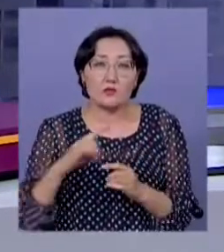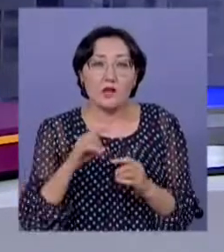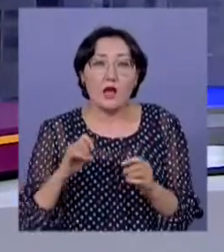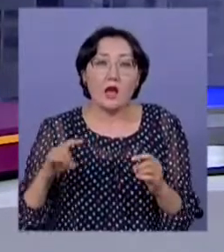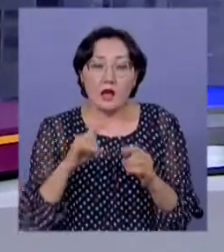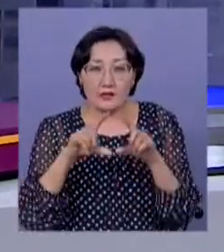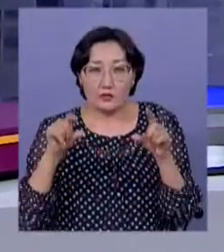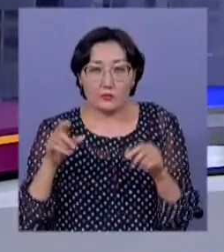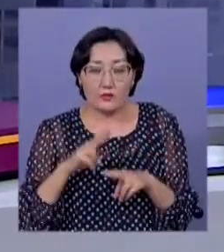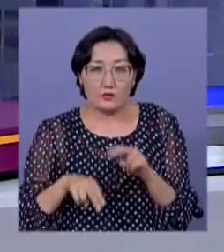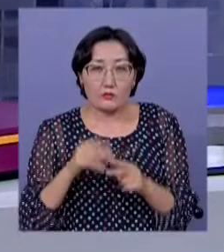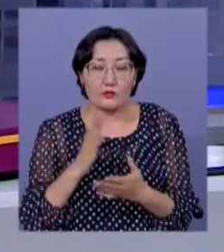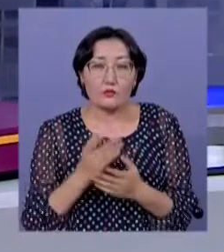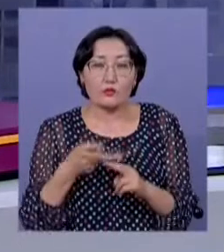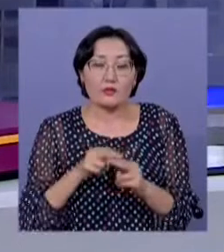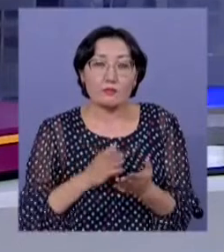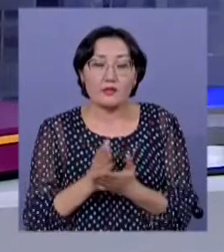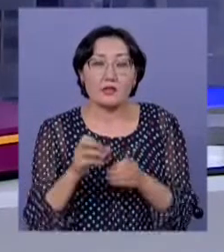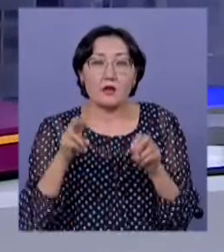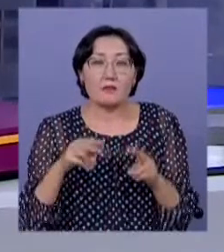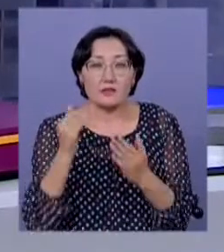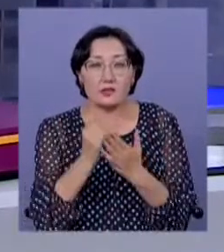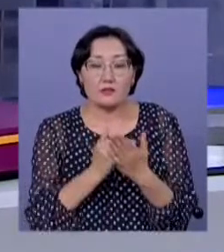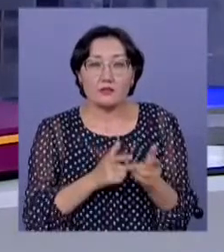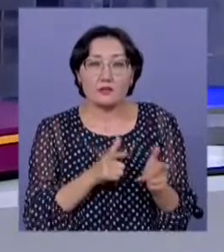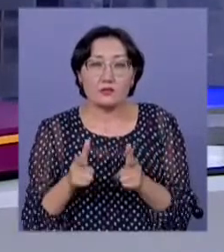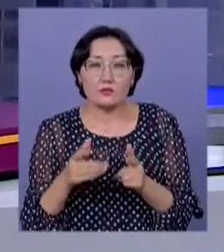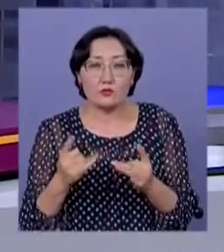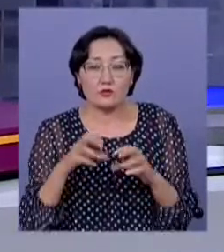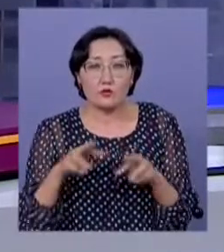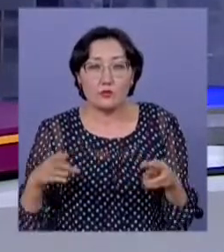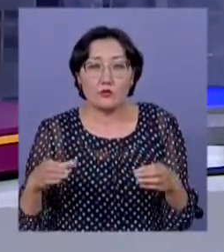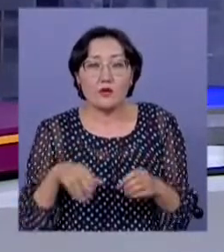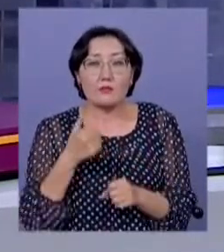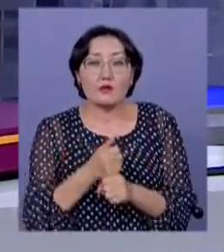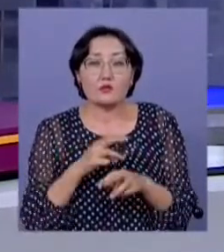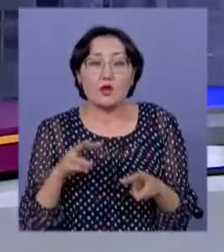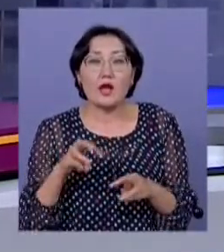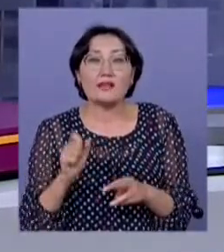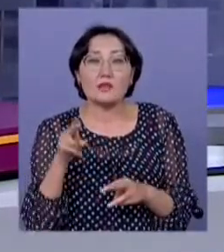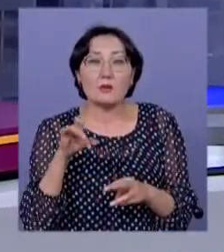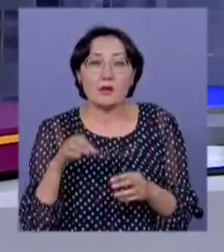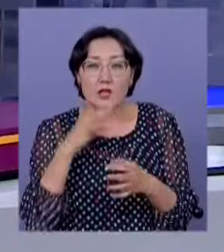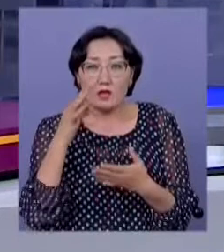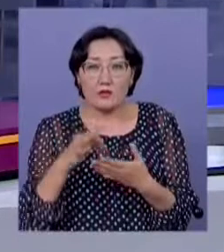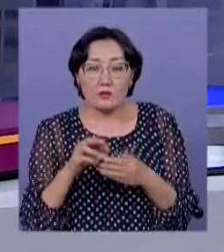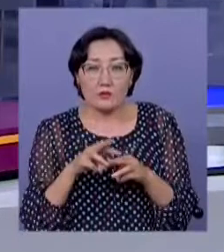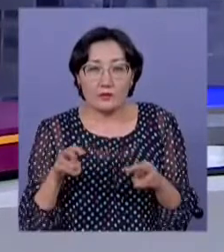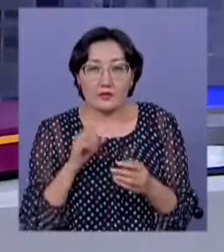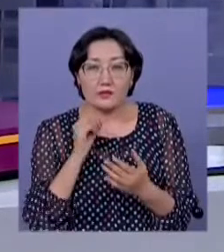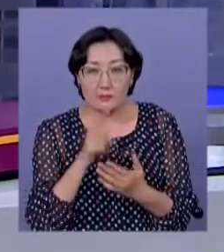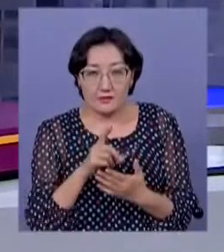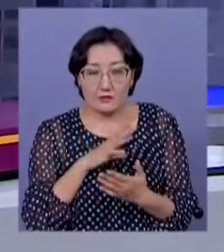аэродромдар салынбақ. Осыған бағытталған арнайы бағдарлама әзірлеуді бүгін үкімет басшысы Асқар Мамин жауапты ведомство басшыларына